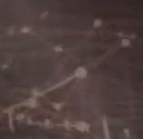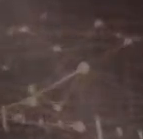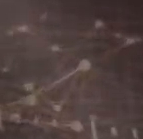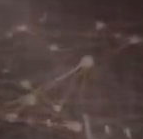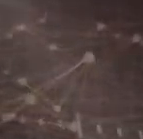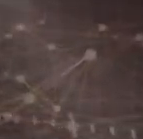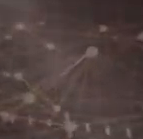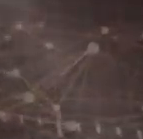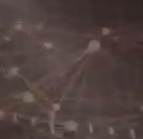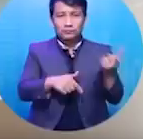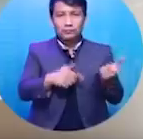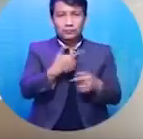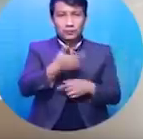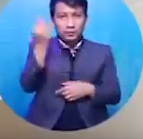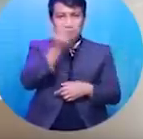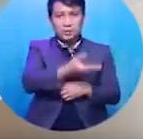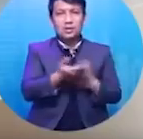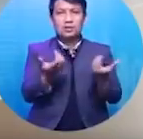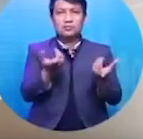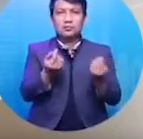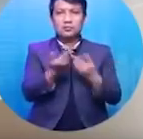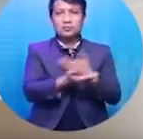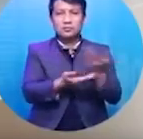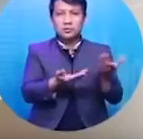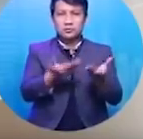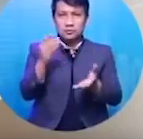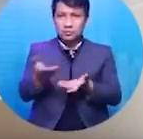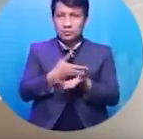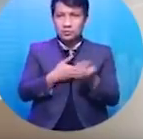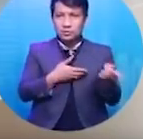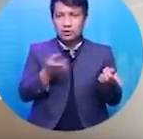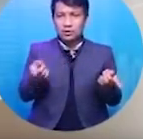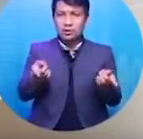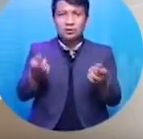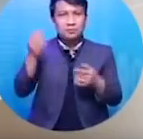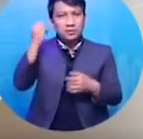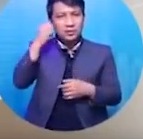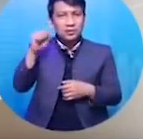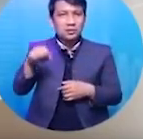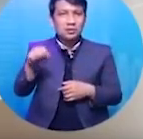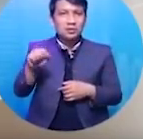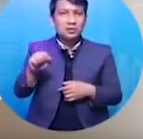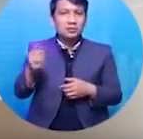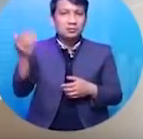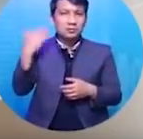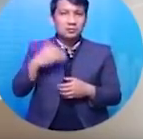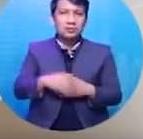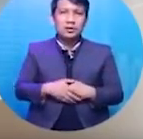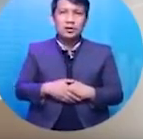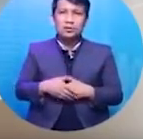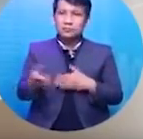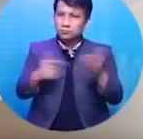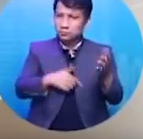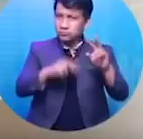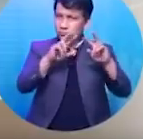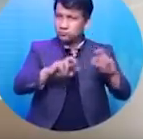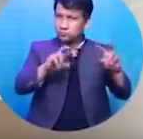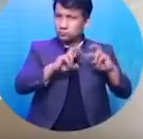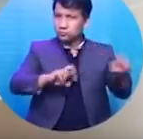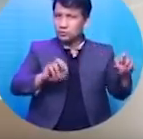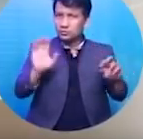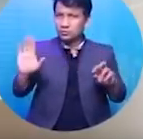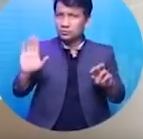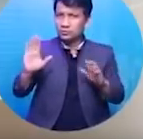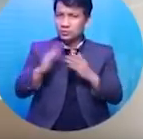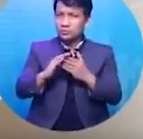alam niyo na po itong kasong ng mag-asawang Janet at saka Elmer? Opo, Sir. Okay, base po sa inyong pag-imbestiga, base po sa